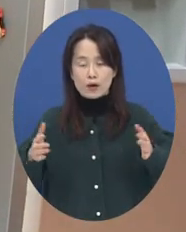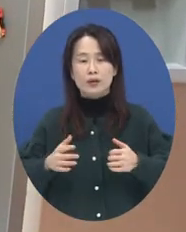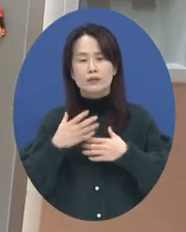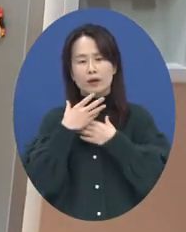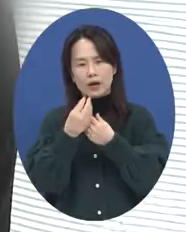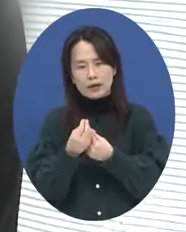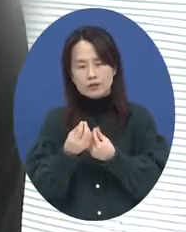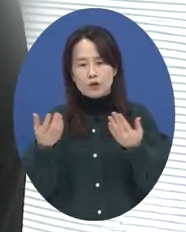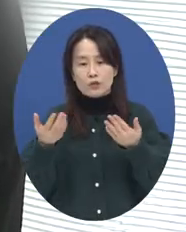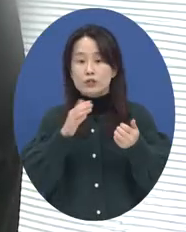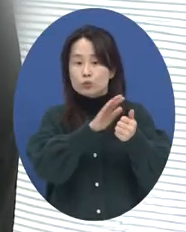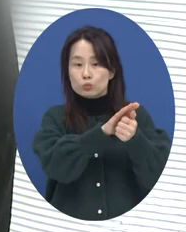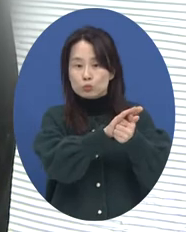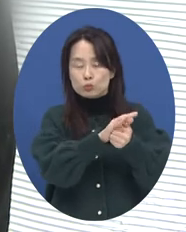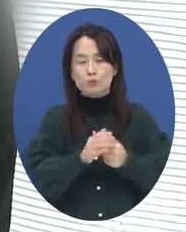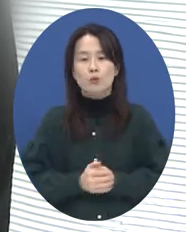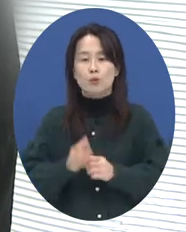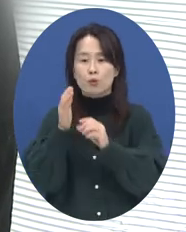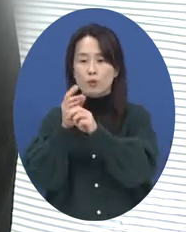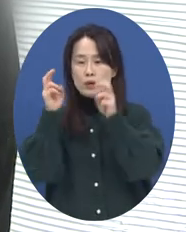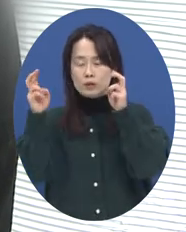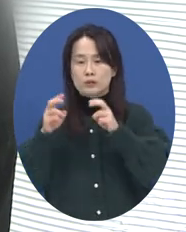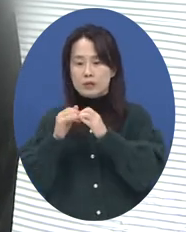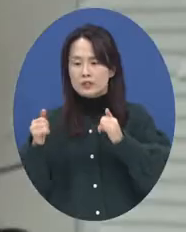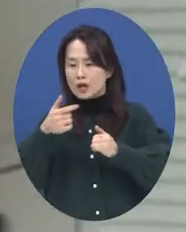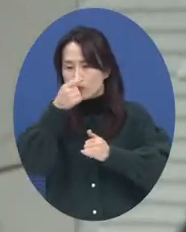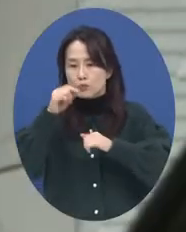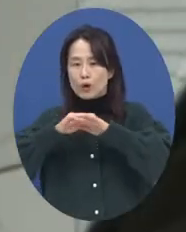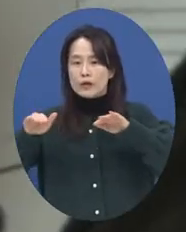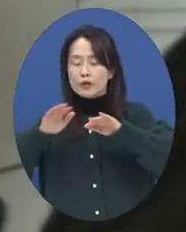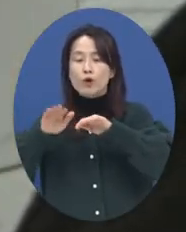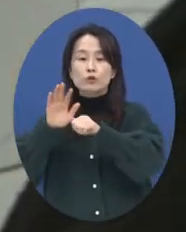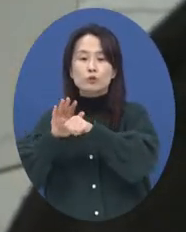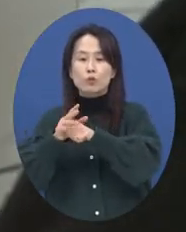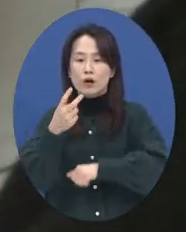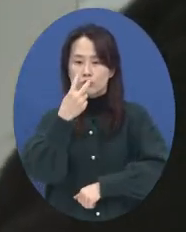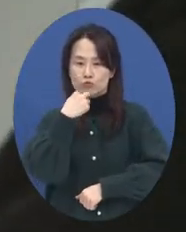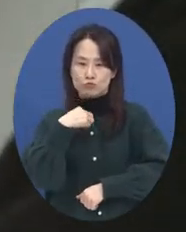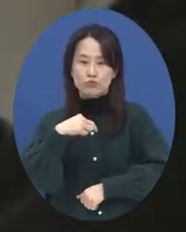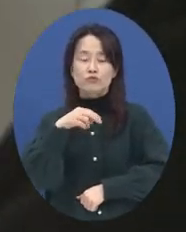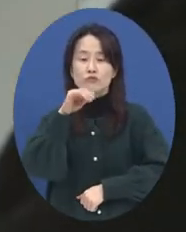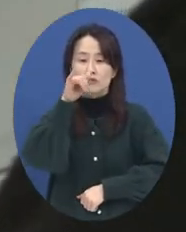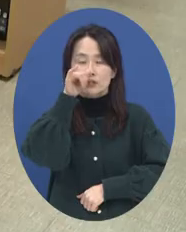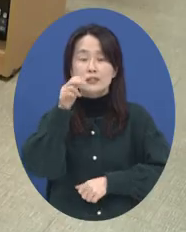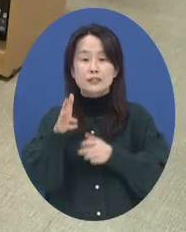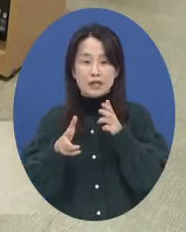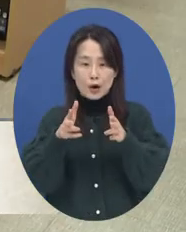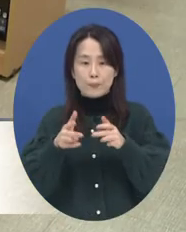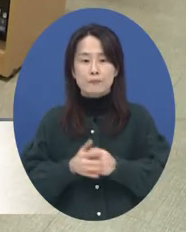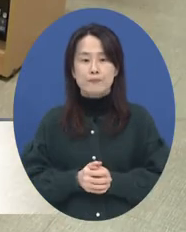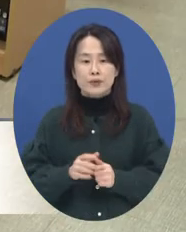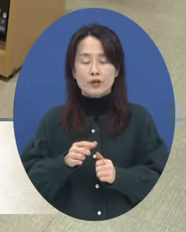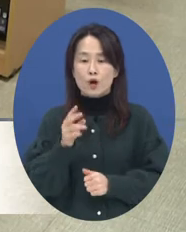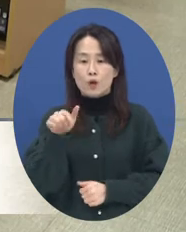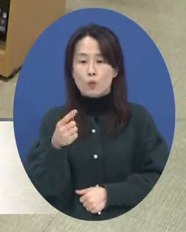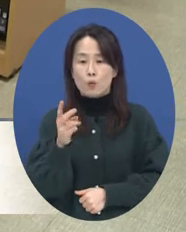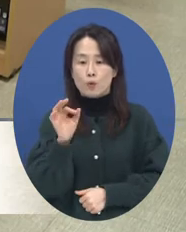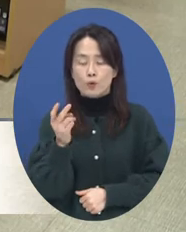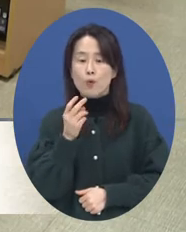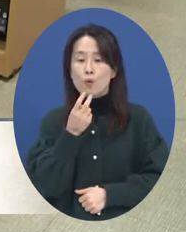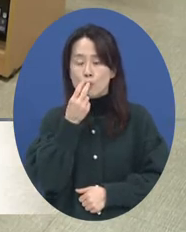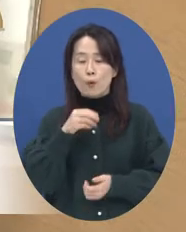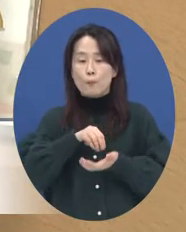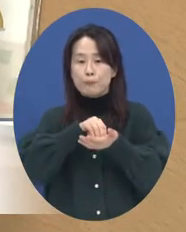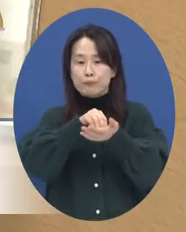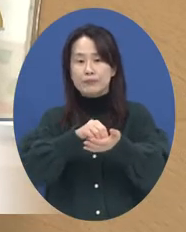안정적인 일자리를 제공하고 중소기업의 인력난을 해소해 두 마리 토끼를 모두 잡을 수 있는 사업으로 고용보험 미가입자인